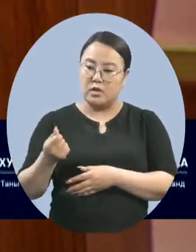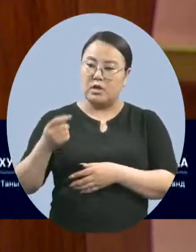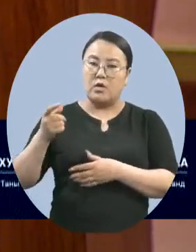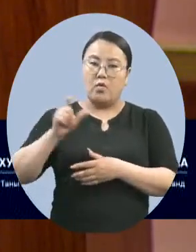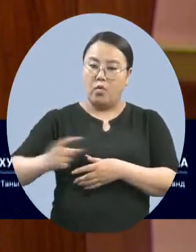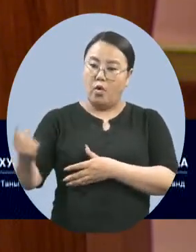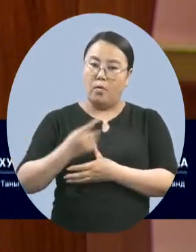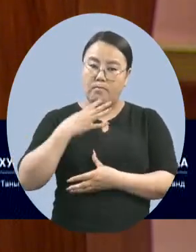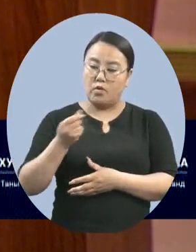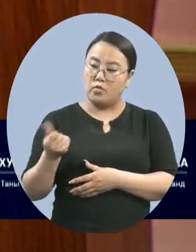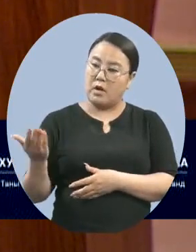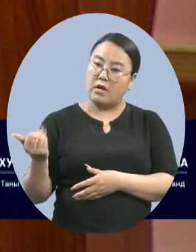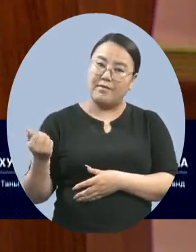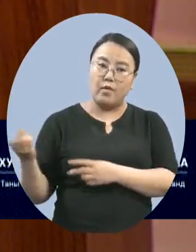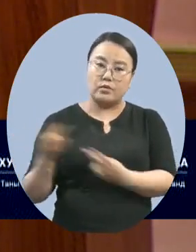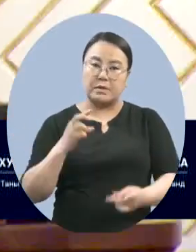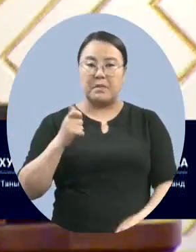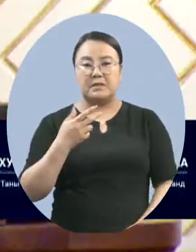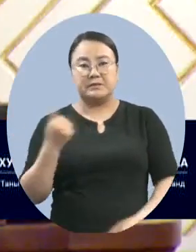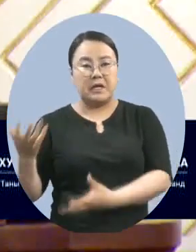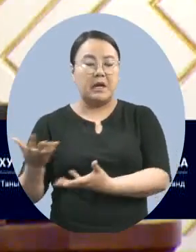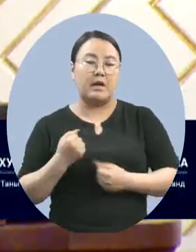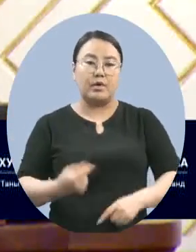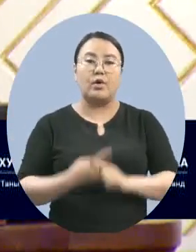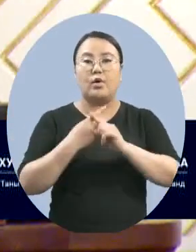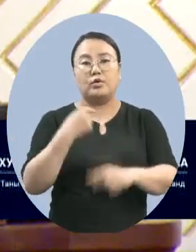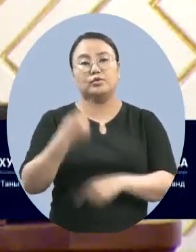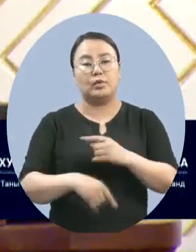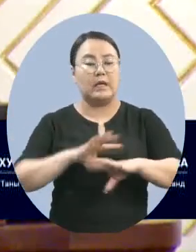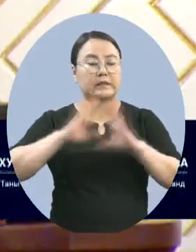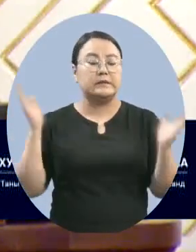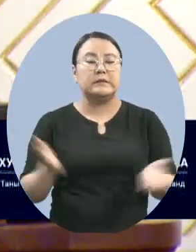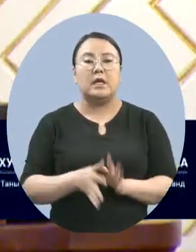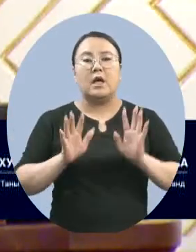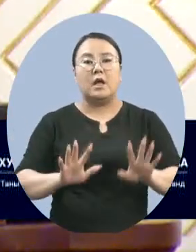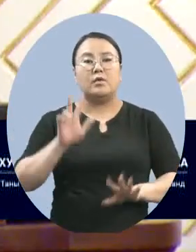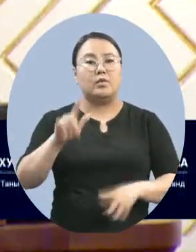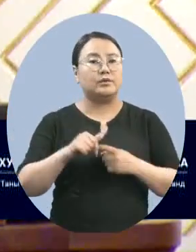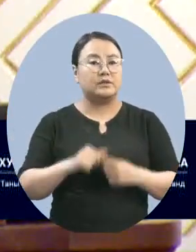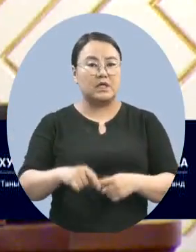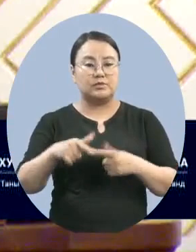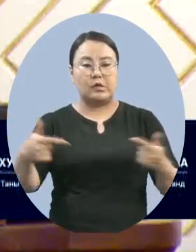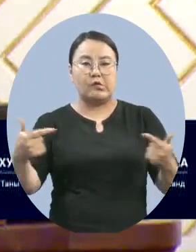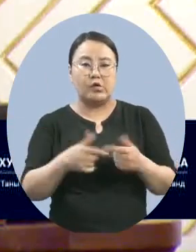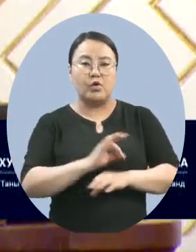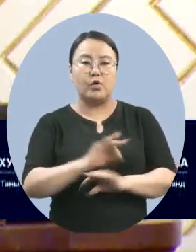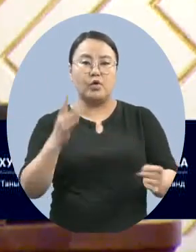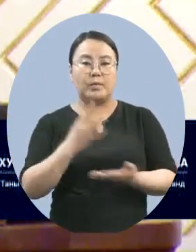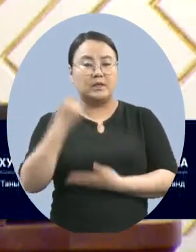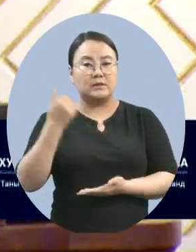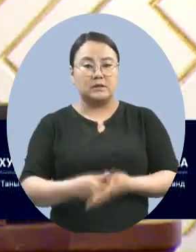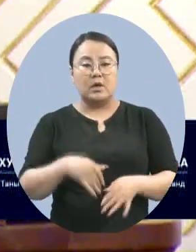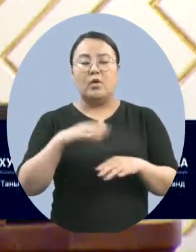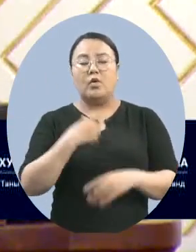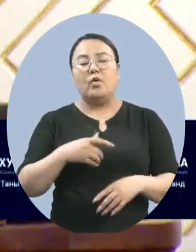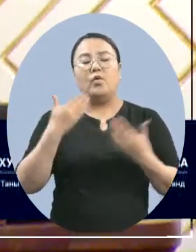болон мөнгөн бус хөрөнгө үйлчилгээ барьцаа дэмчин авахыг хориглох зэрэг нийтдээ 13 зарчмын зөрүүтэй санал гаргасныг хуралдаанд